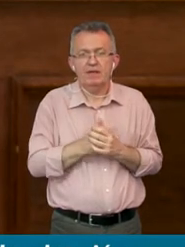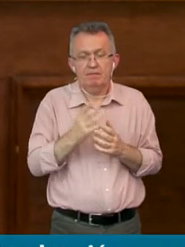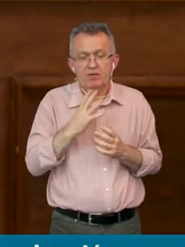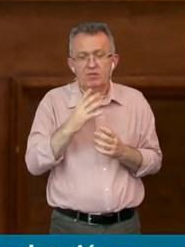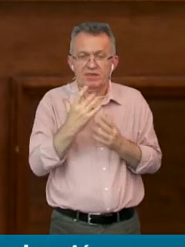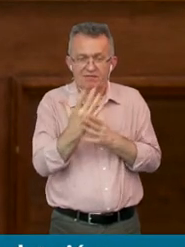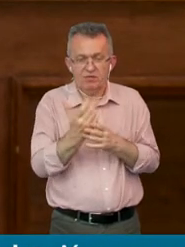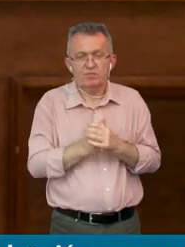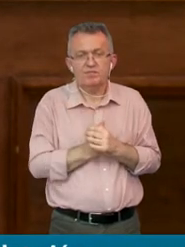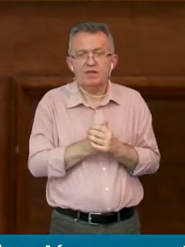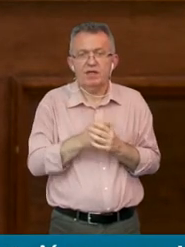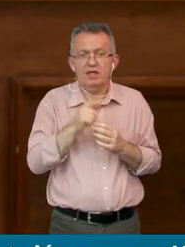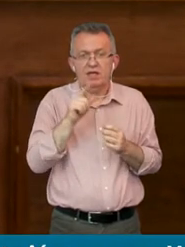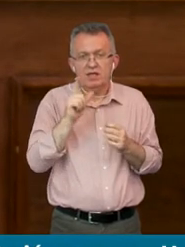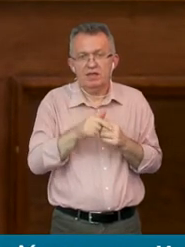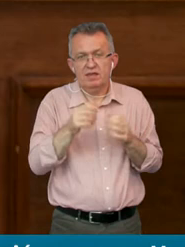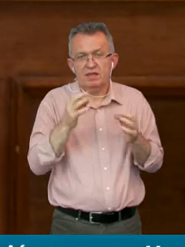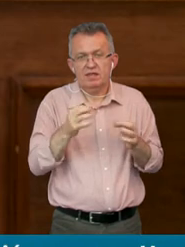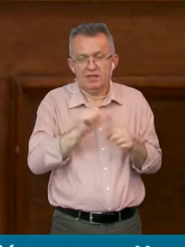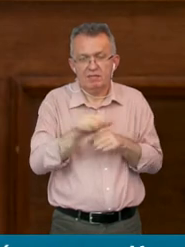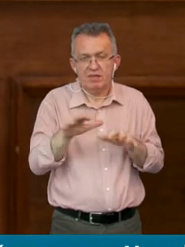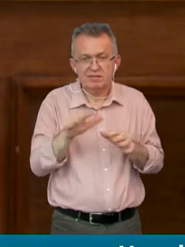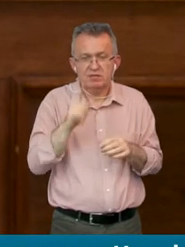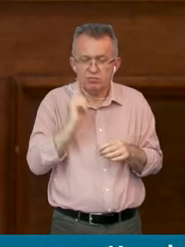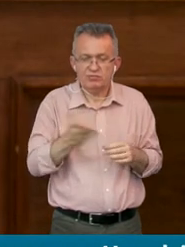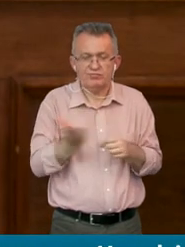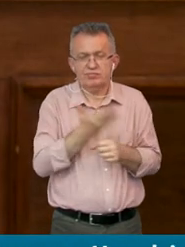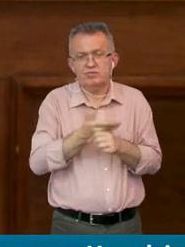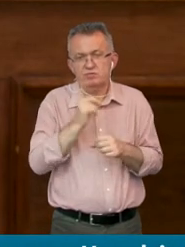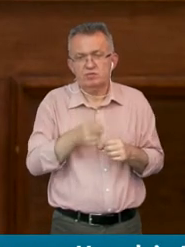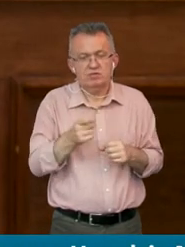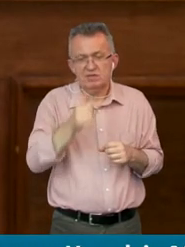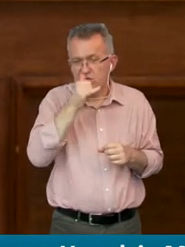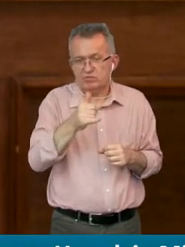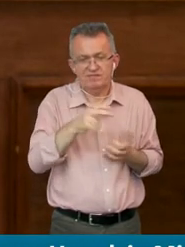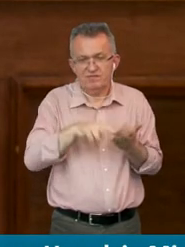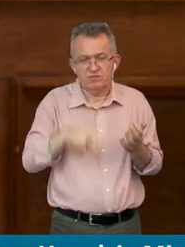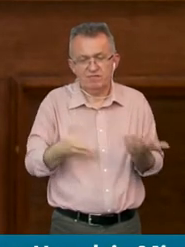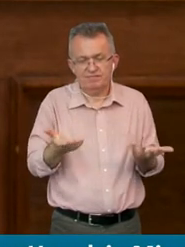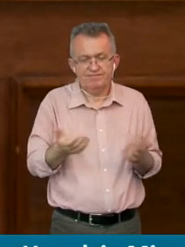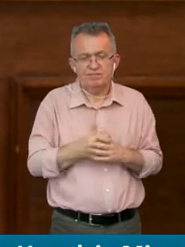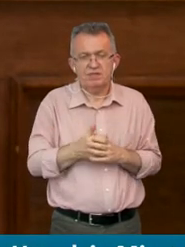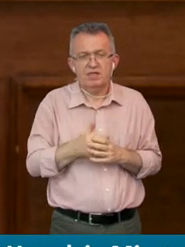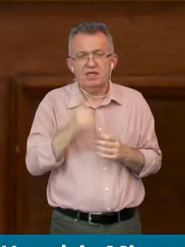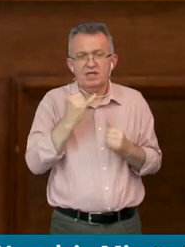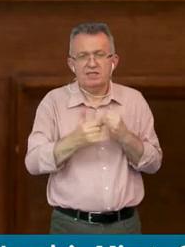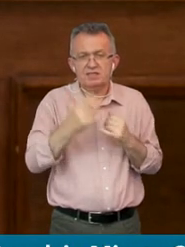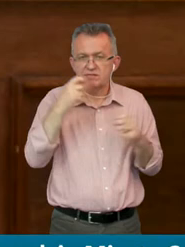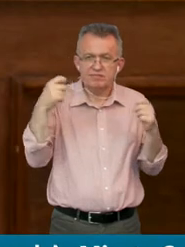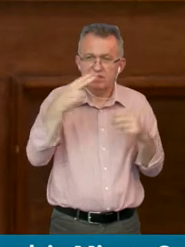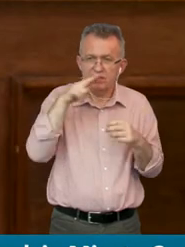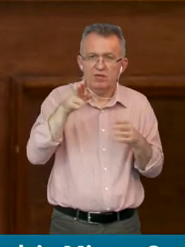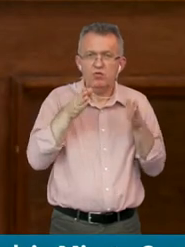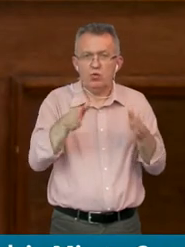trawników. Natomiast są miejsca, gdzie to koszenie musi się odbywać, tego nie możemy uniknąć, szczególnie gdy zasłania to widok na